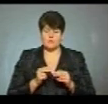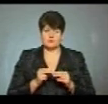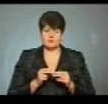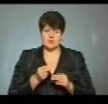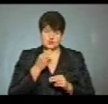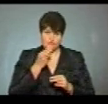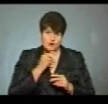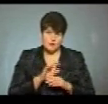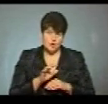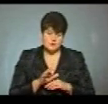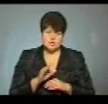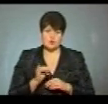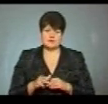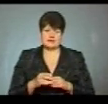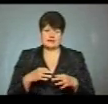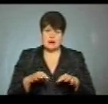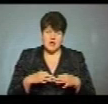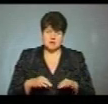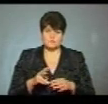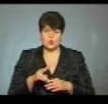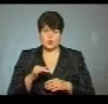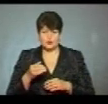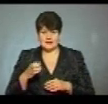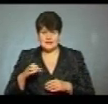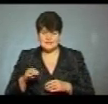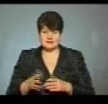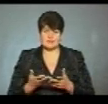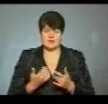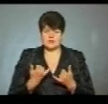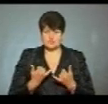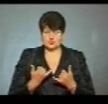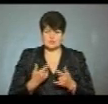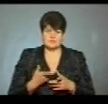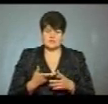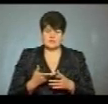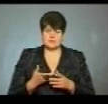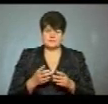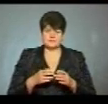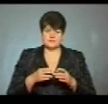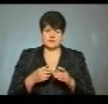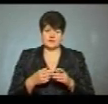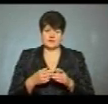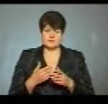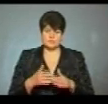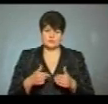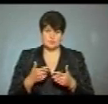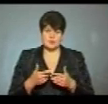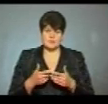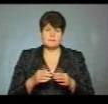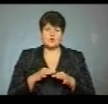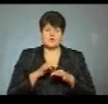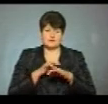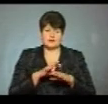легкої промисловості, транспорту, логістики. Сьогодні ми проєктуємо мережі і всі комунікації